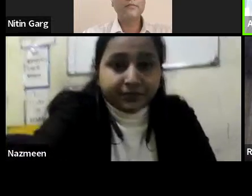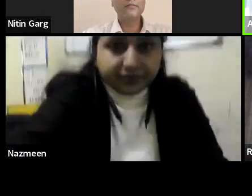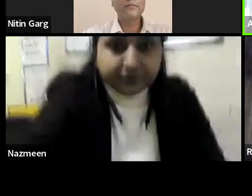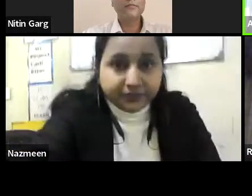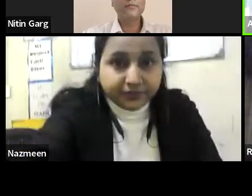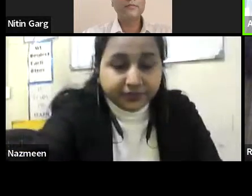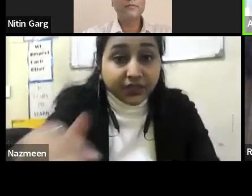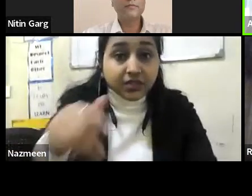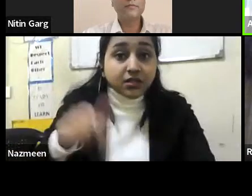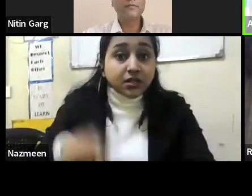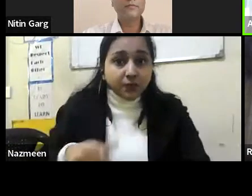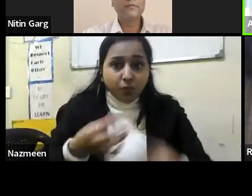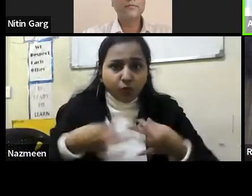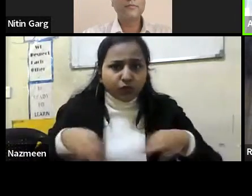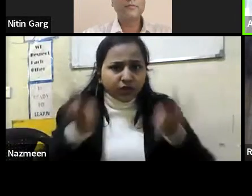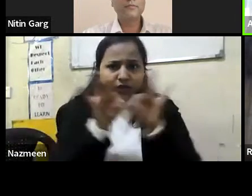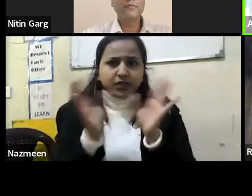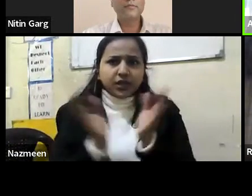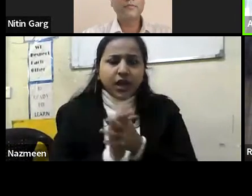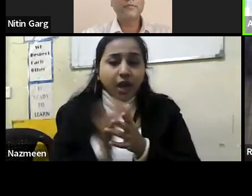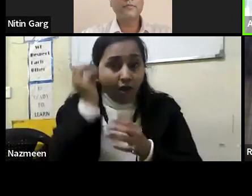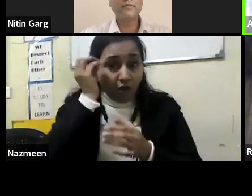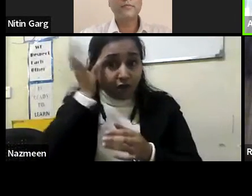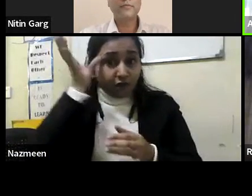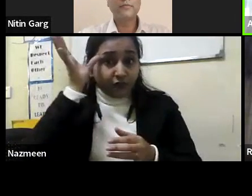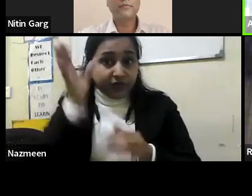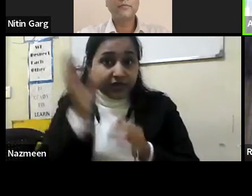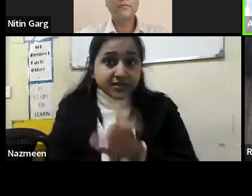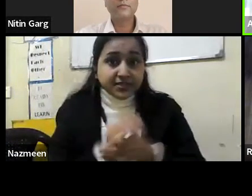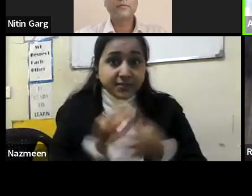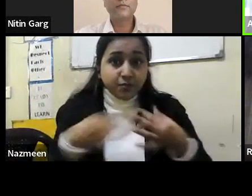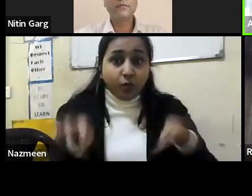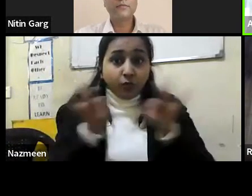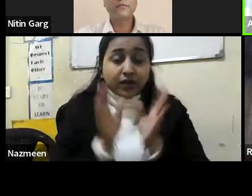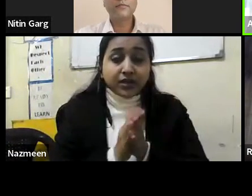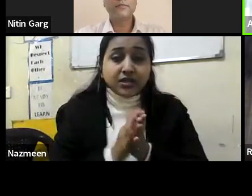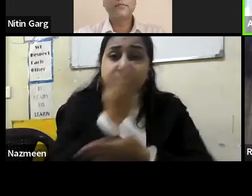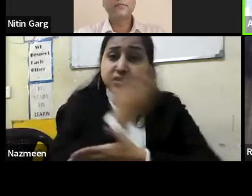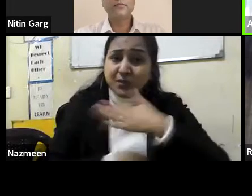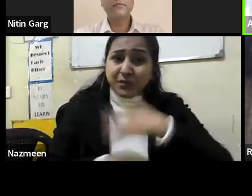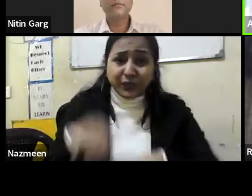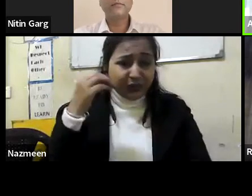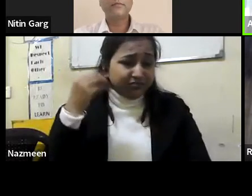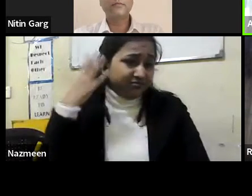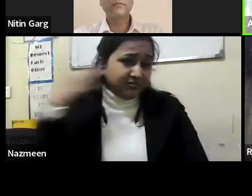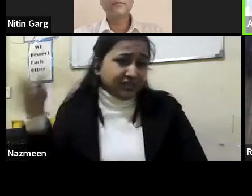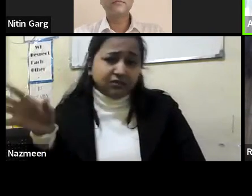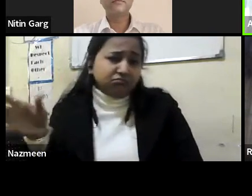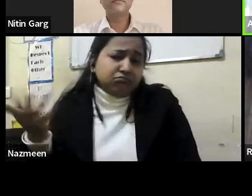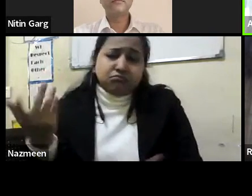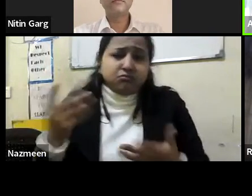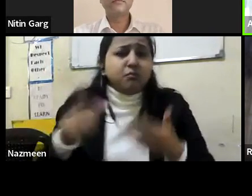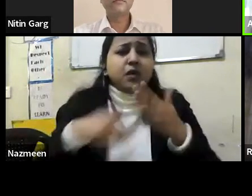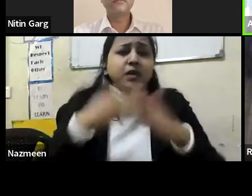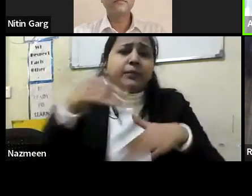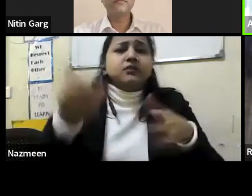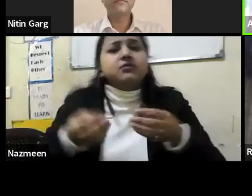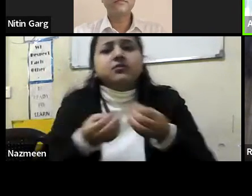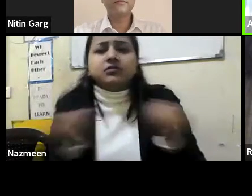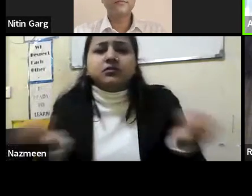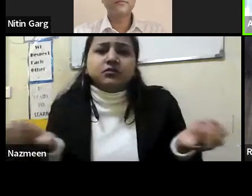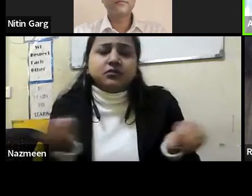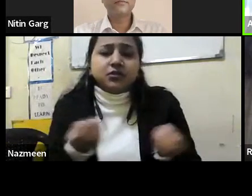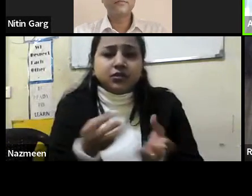तो अवेयरनेस की बहुत बात है कि इंडिया में जैसे ना डिसेबिलिटी को डिनाई करते हैं कि नहीं है, कुछ नहीं, सब ठीक हो जाएगा, धीरे